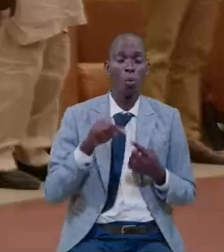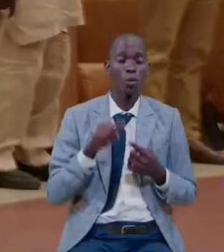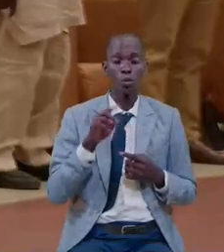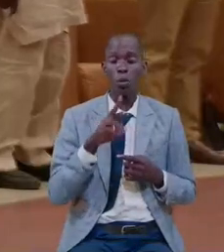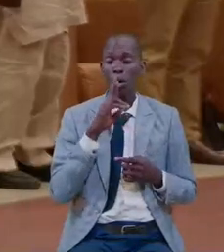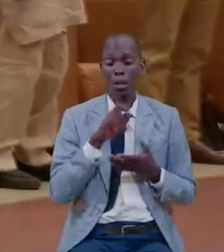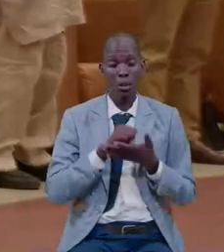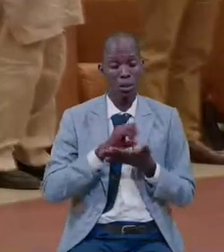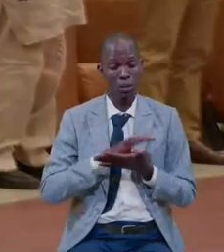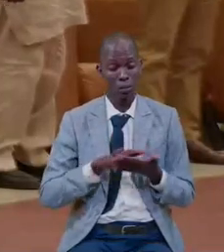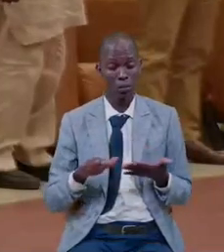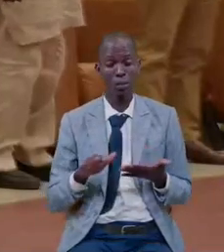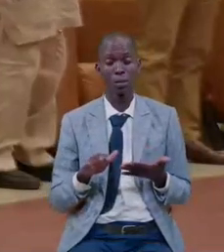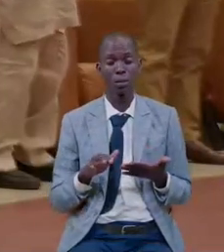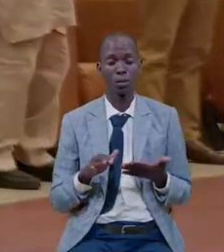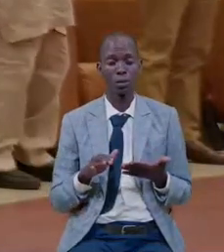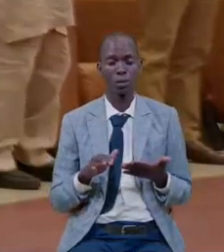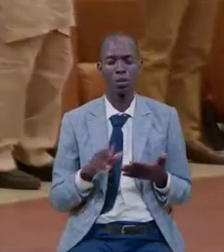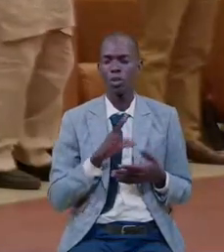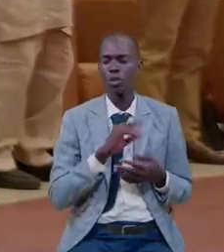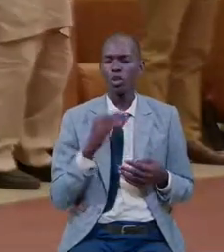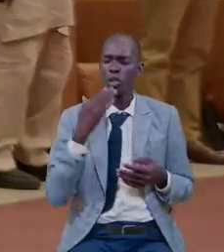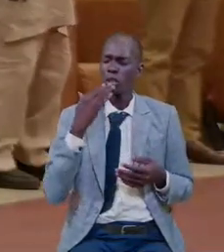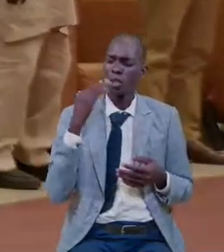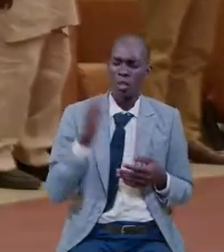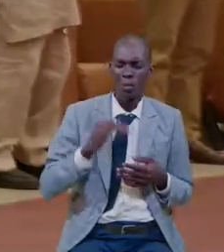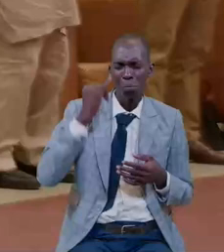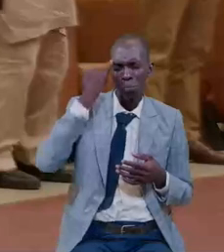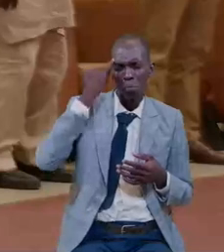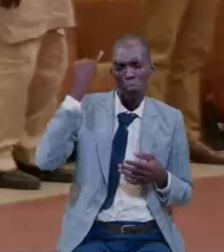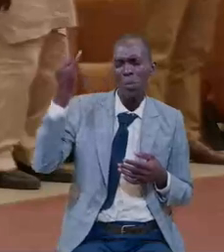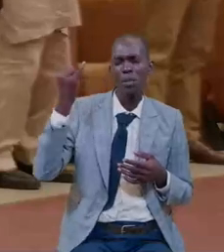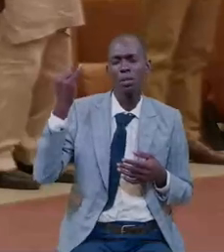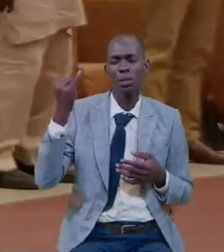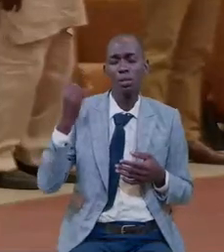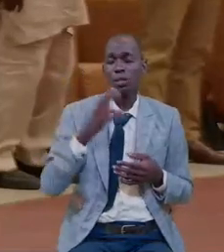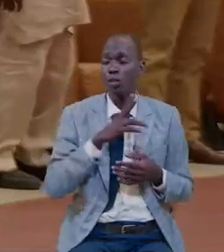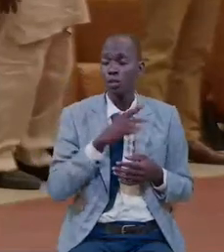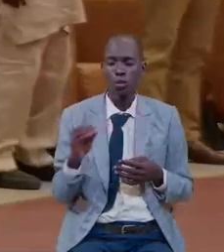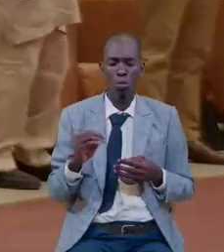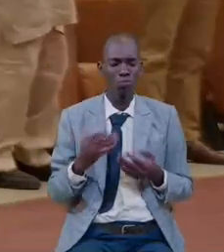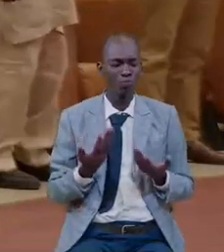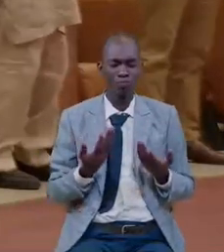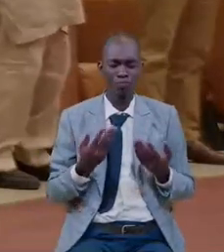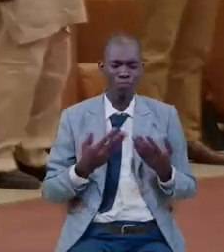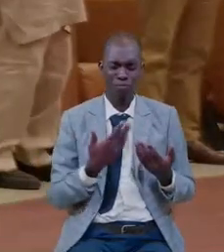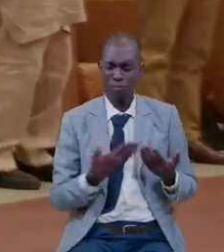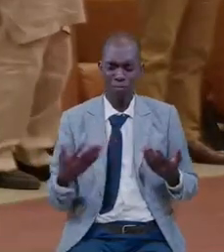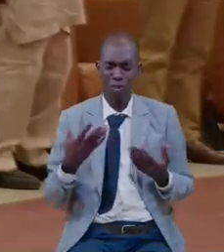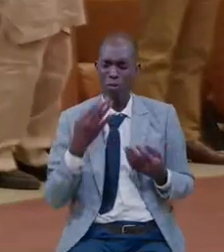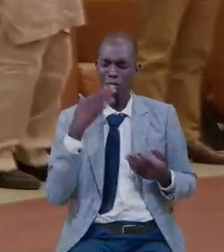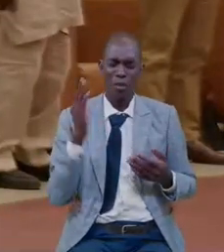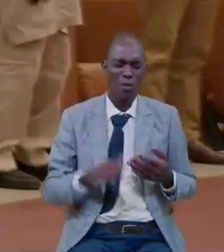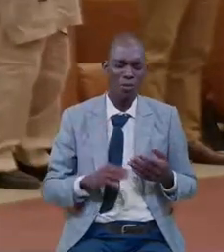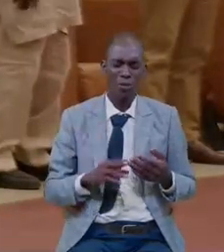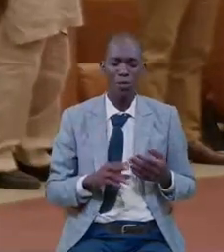sera pur. Si vous êtes sanctifié, il n'y a pas de mauvaises pensées, de mauvaises imaginations,